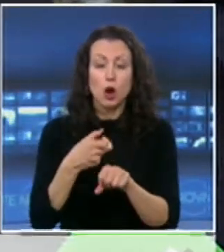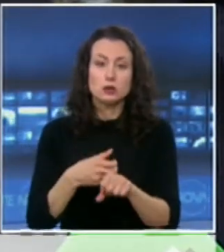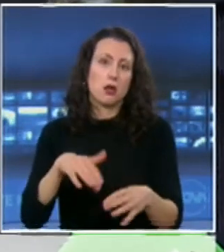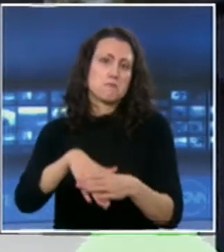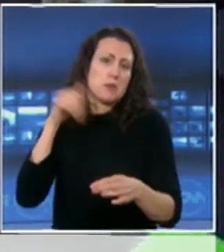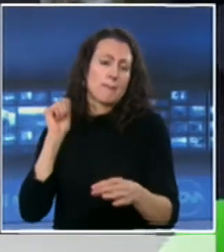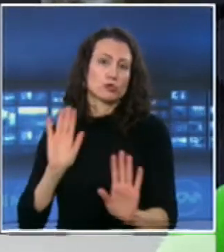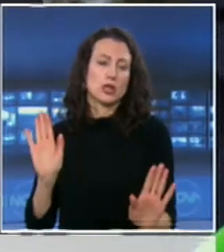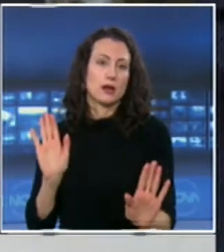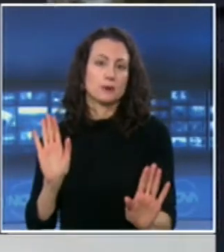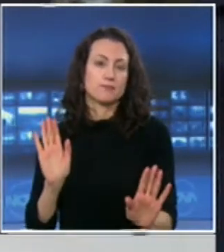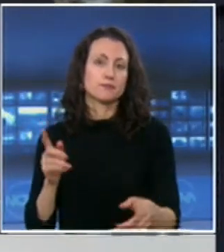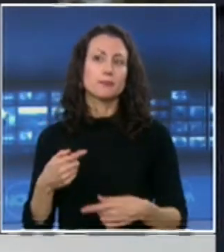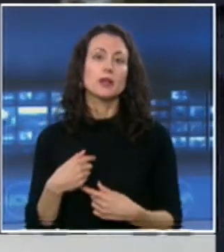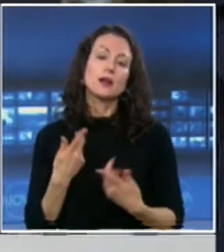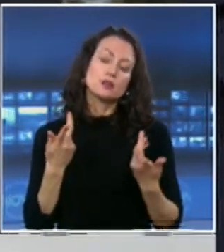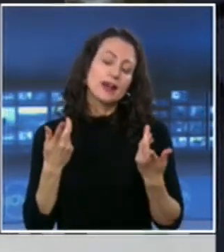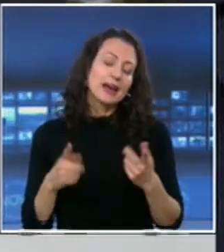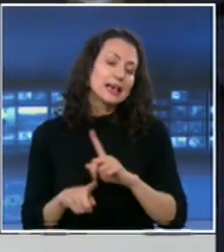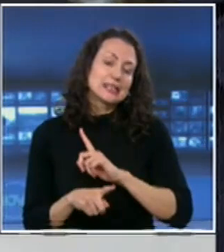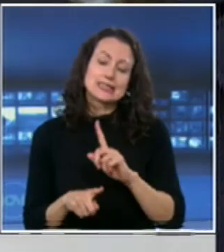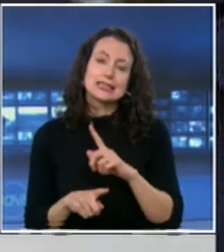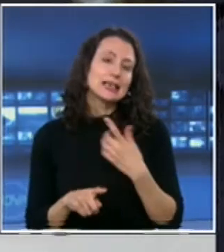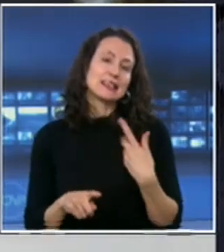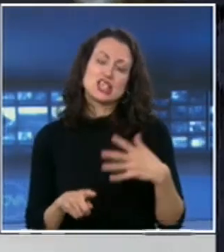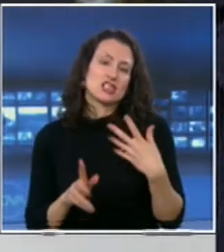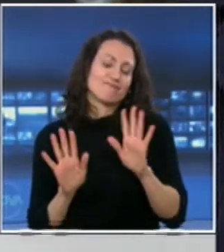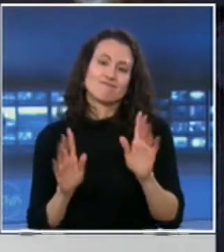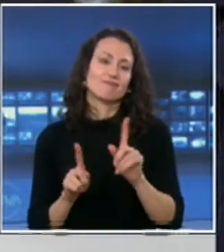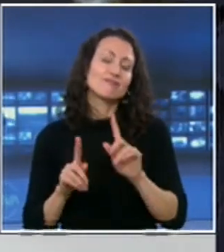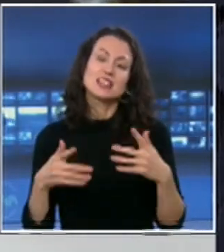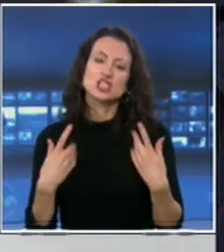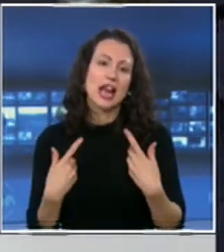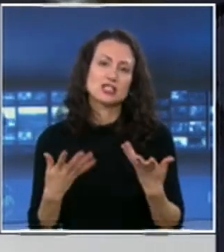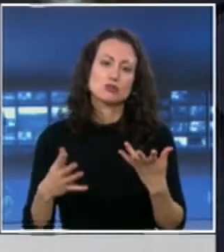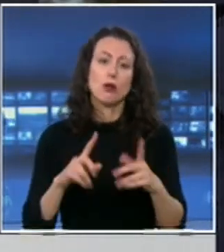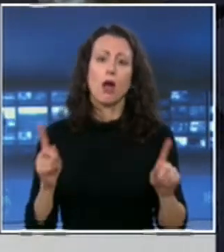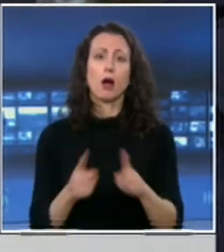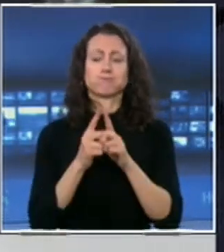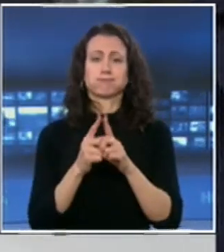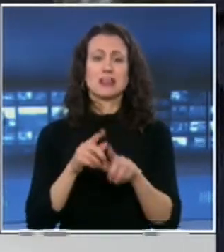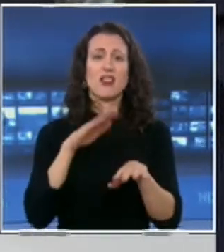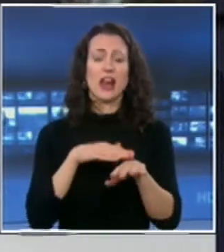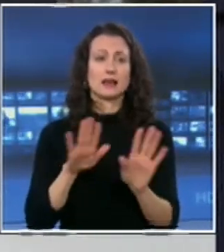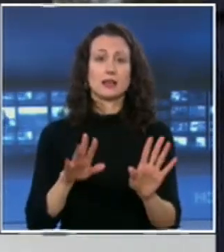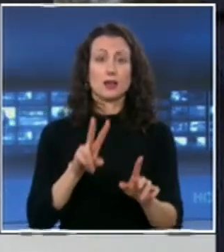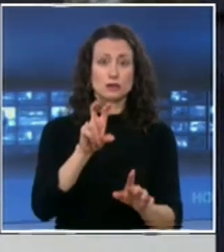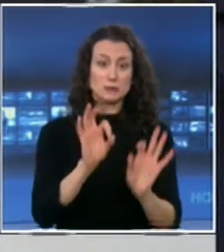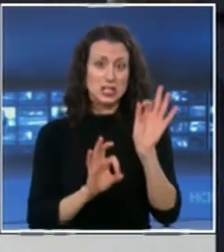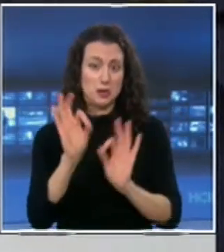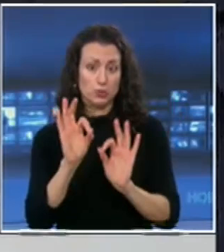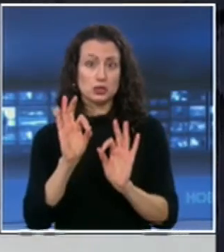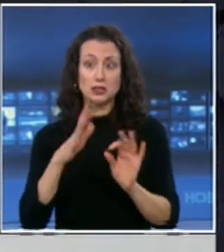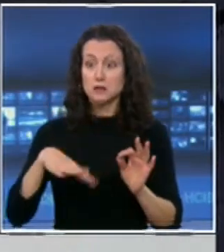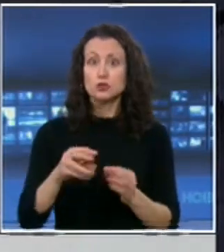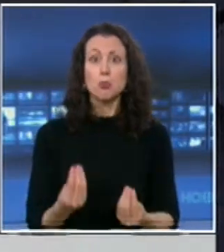нещастно съвпадение на факти. Всичко е направено, за мен е 98% от организацията е създадена, работи на максимално насилите